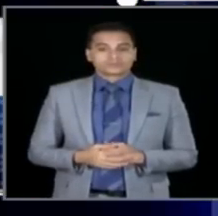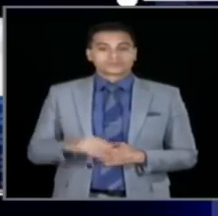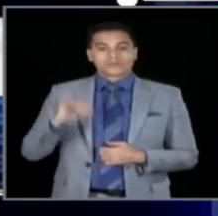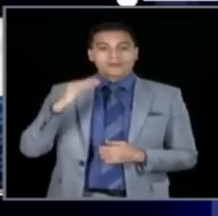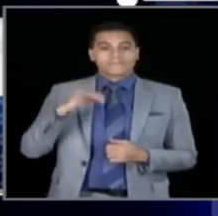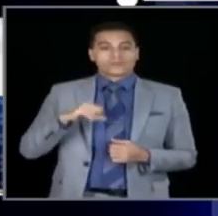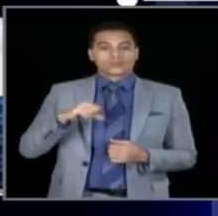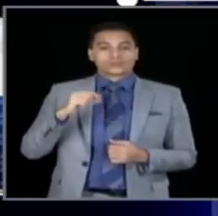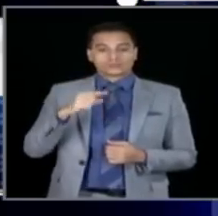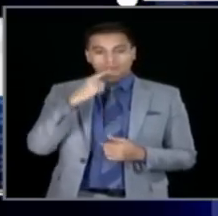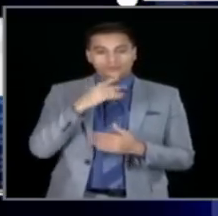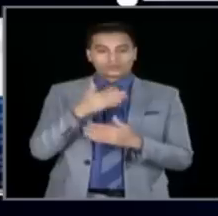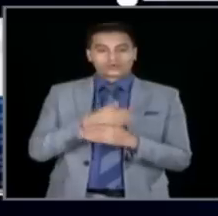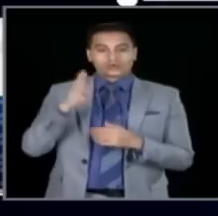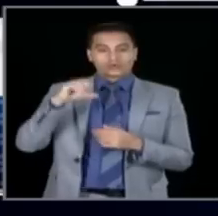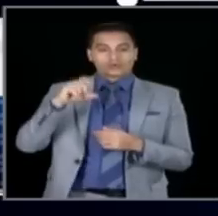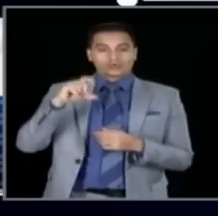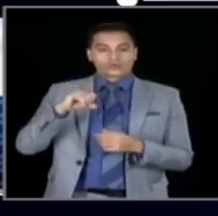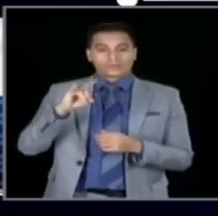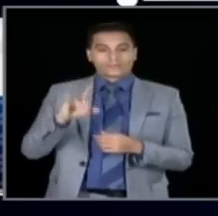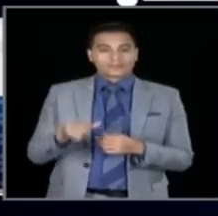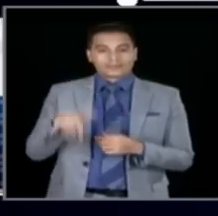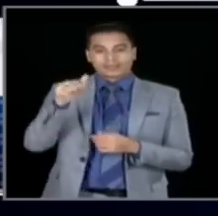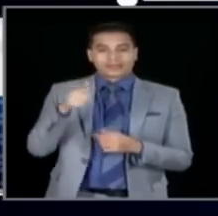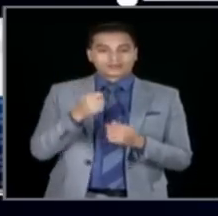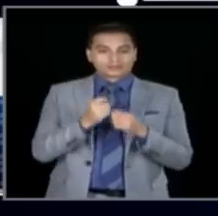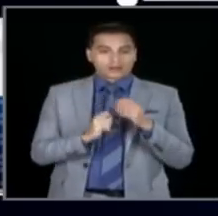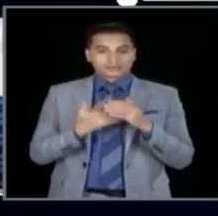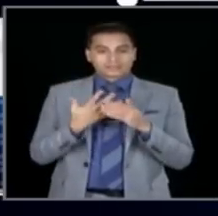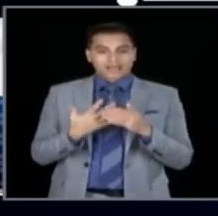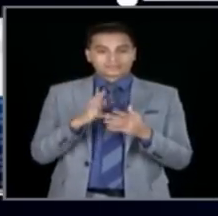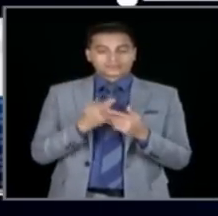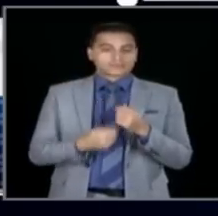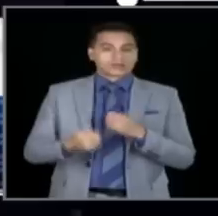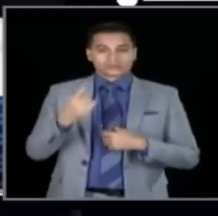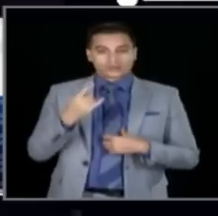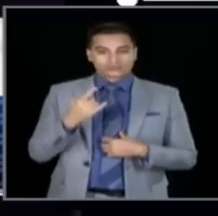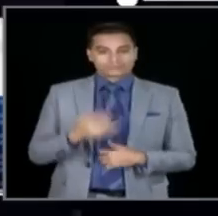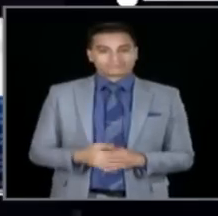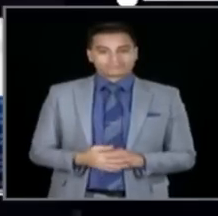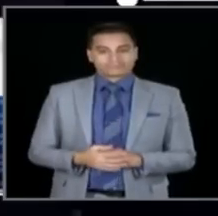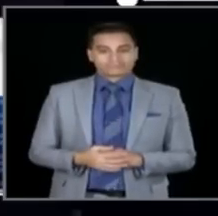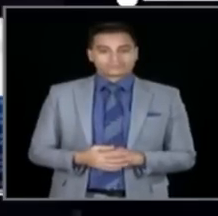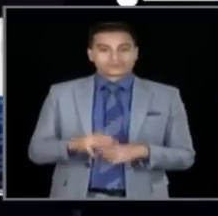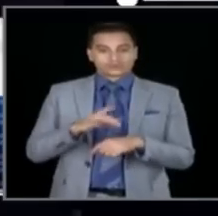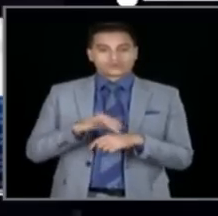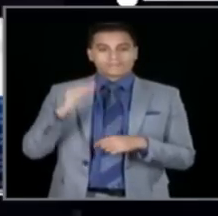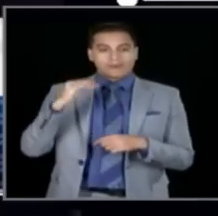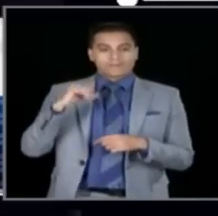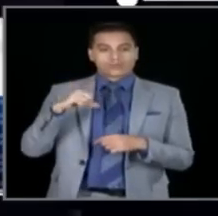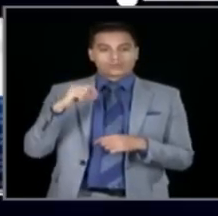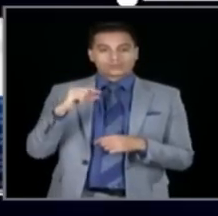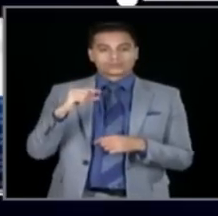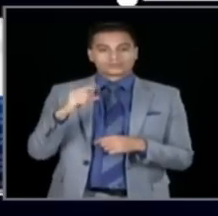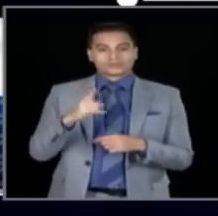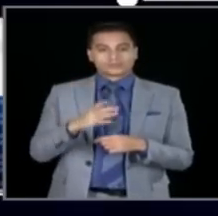محمود إجابتك. كولومبيا. كولومبيا بناقص 5 نقط أو زائد 10 نقط. دكتور محمود،